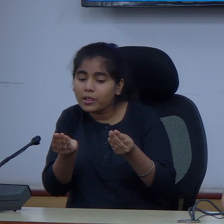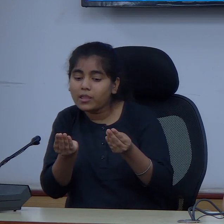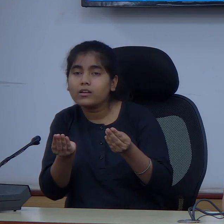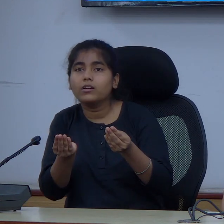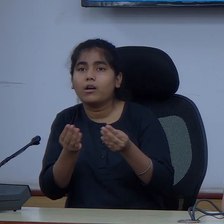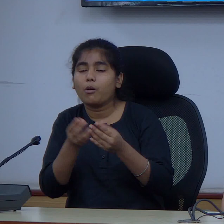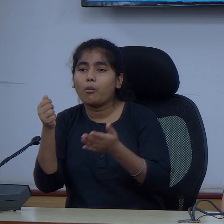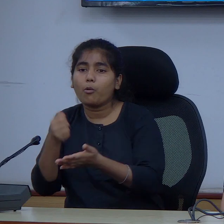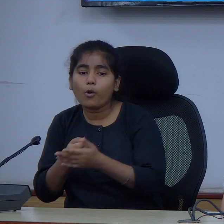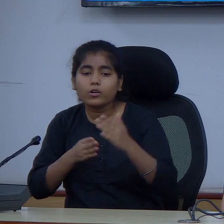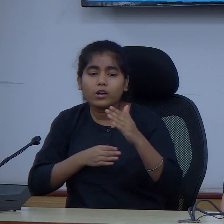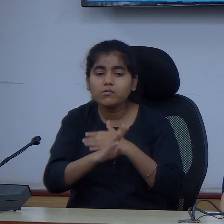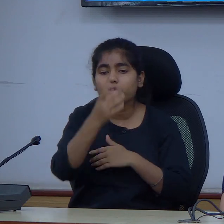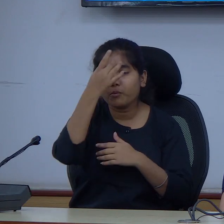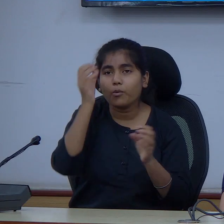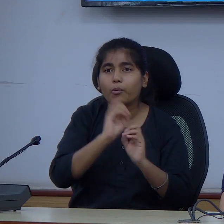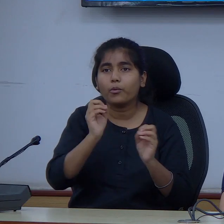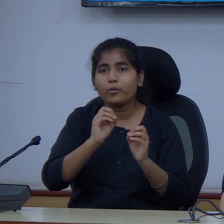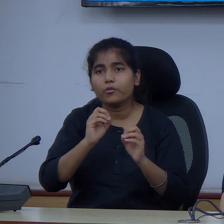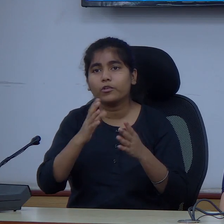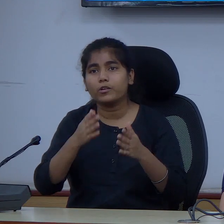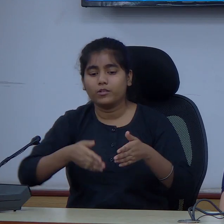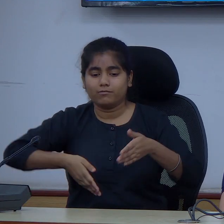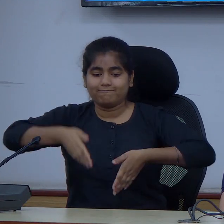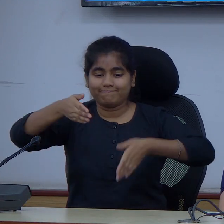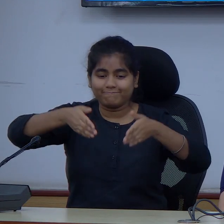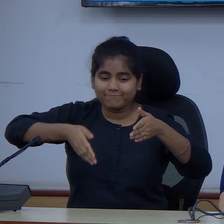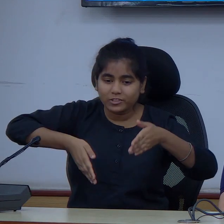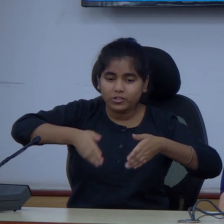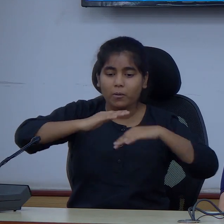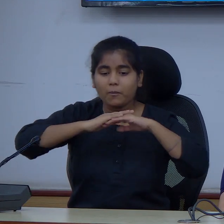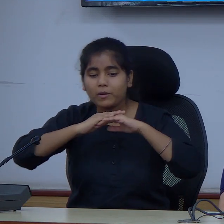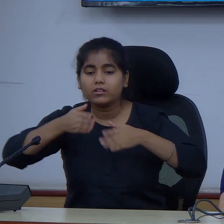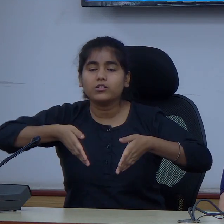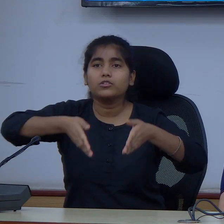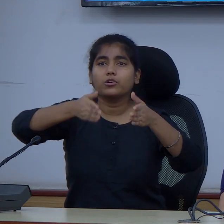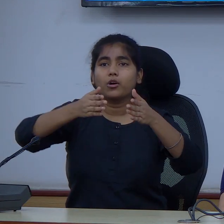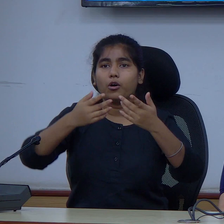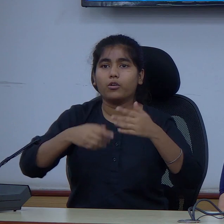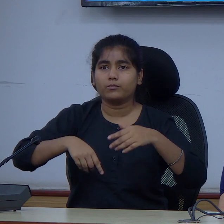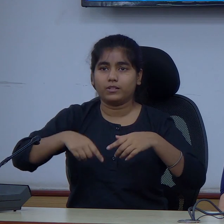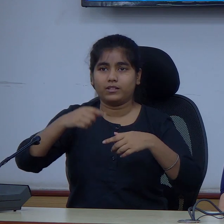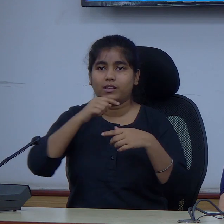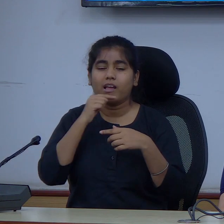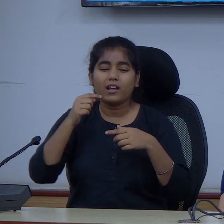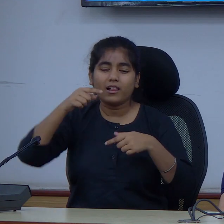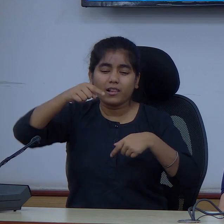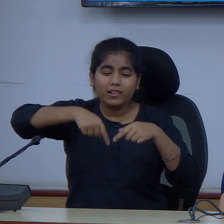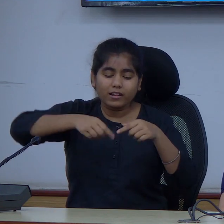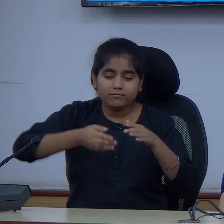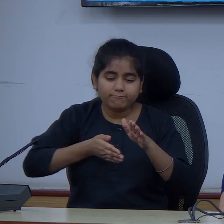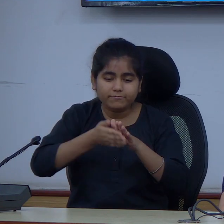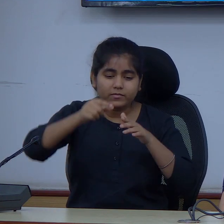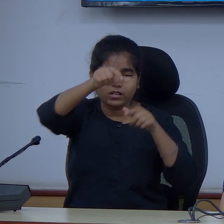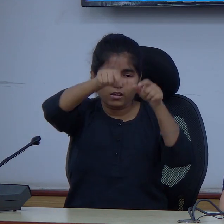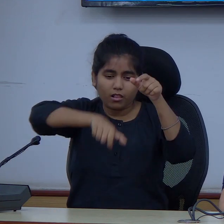के एंट्री करने में कोई दिक्कत नहीं हुई। स्कूल के सारे कॉरिडोर एक्सेसिबल थे, उनके अंदर में ये लाइनें लगी हुई थी टैक्टाइल पाथ जिसकी हेल्प से